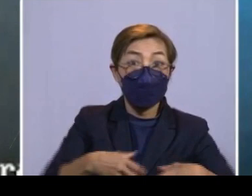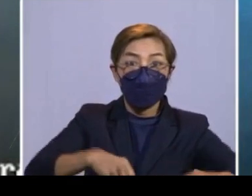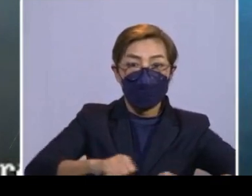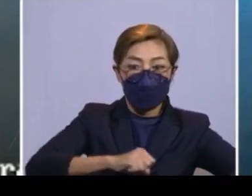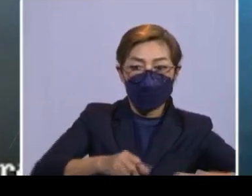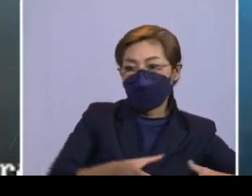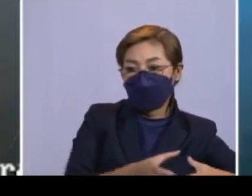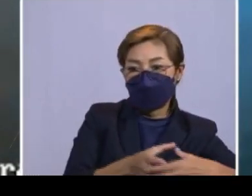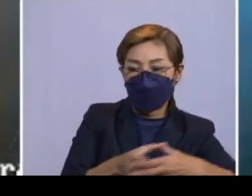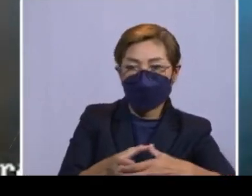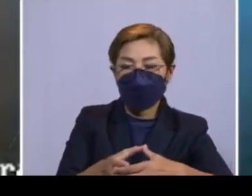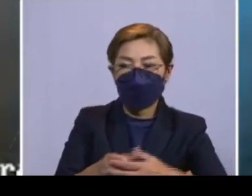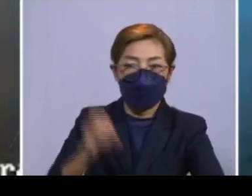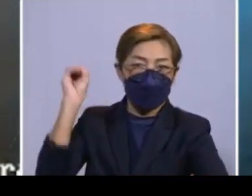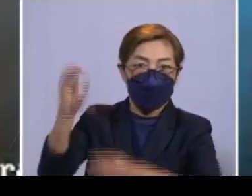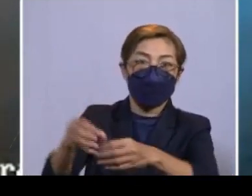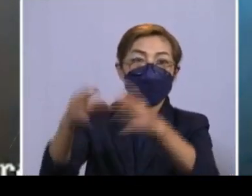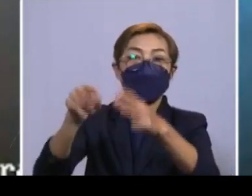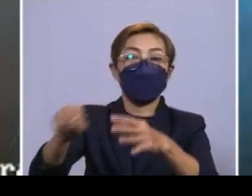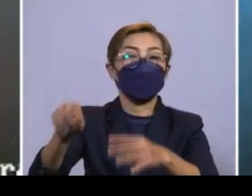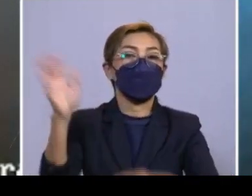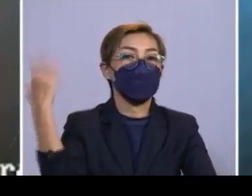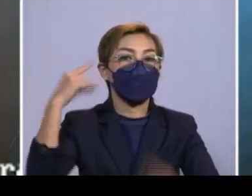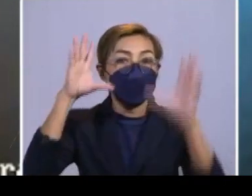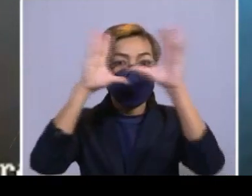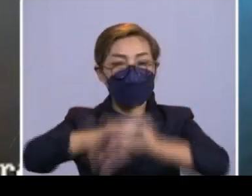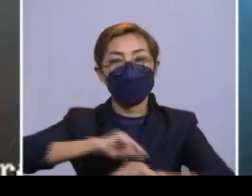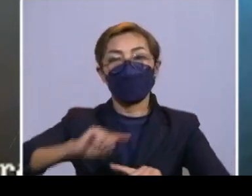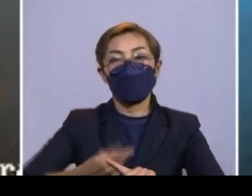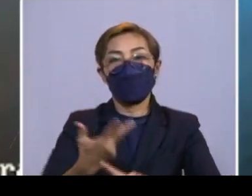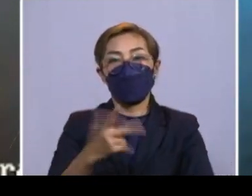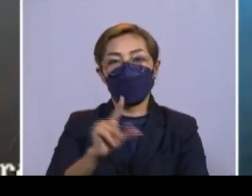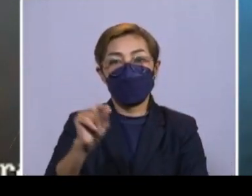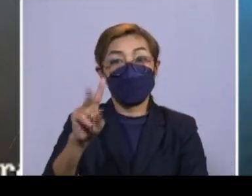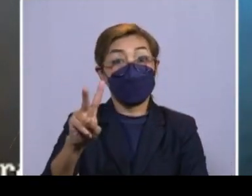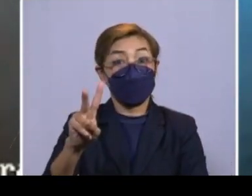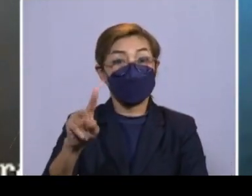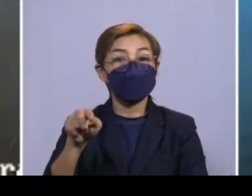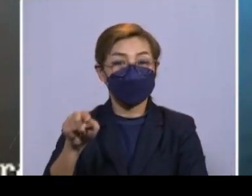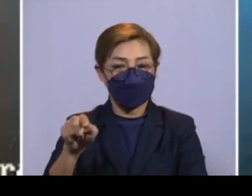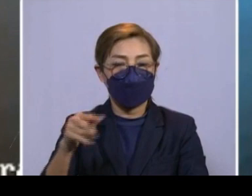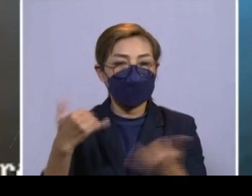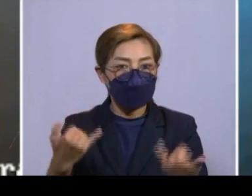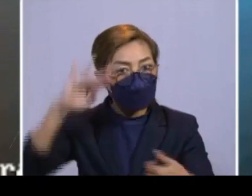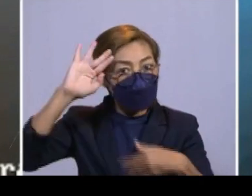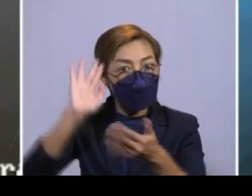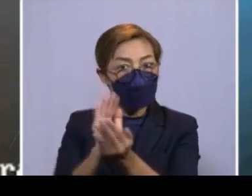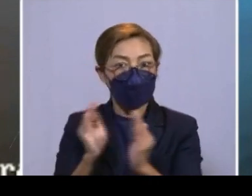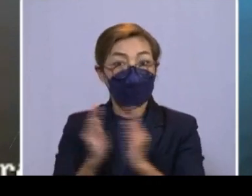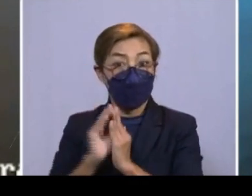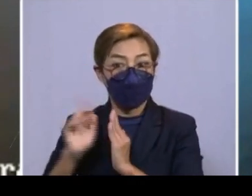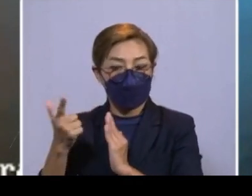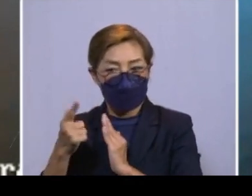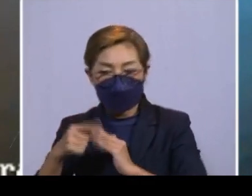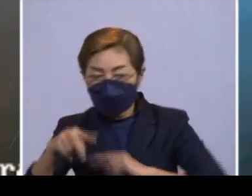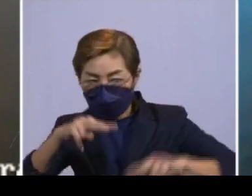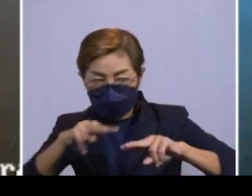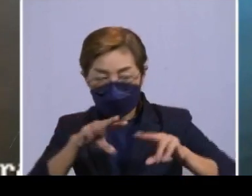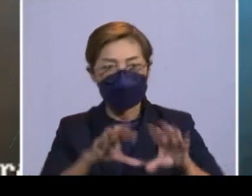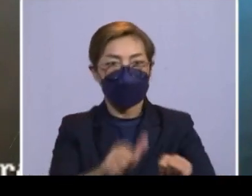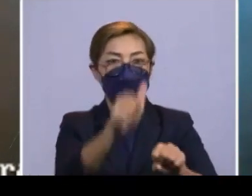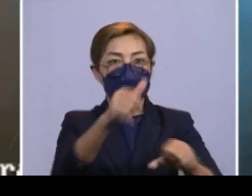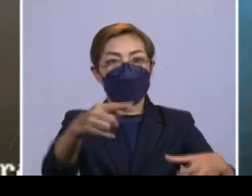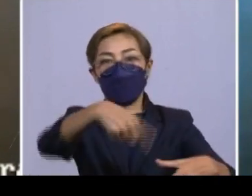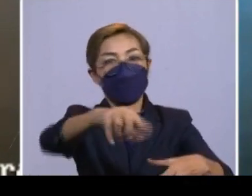การณ์นี้เกิดขึ้นเมื่อกลางดึกวันที่22มีนาคมที่ผ่านมาล่าสุดค่ะตำรวจบางบัวทองจับกุมตัวกลุ่มวัยรุ่นกลุ่ม